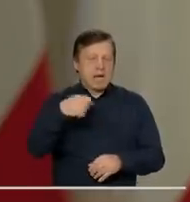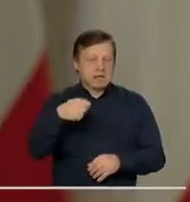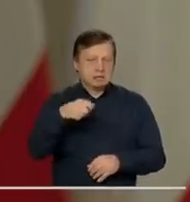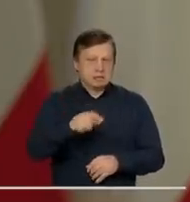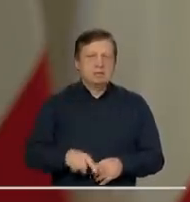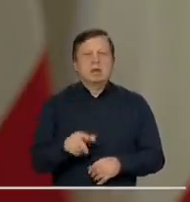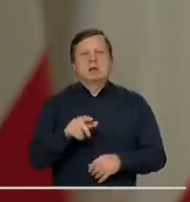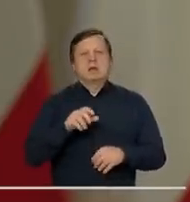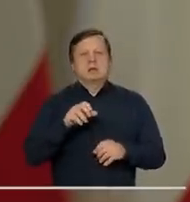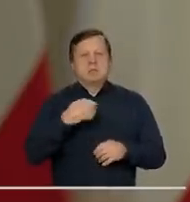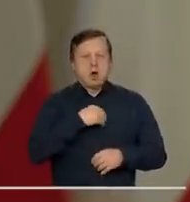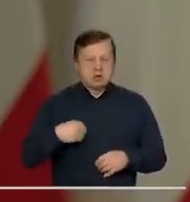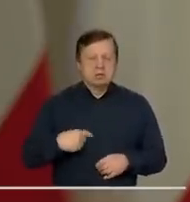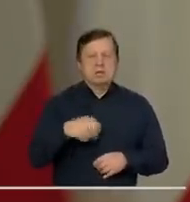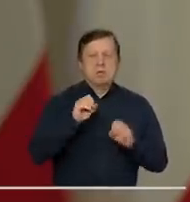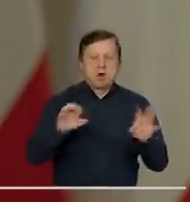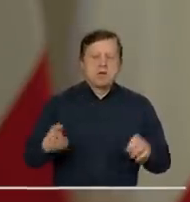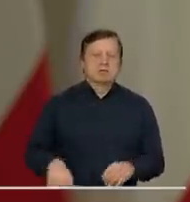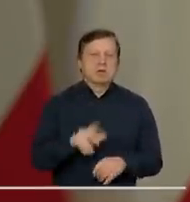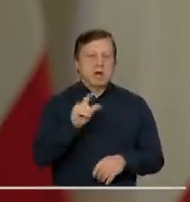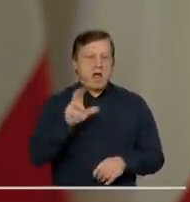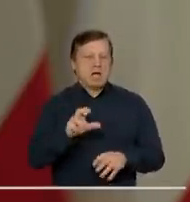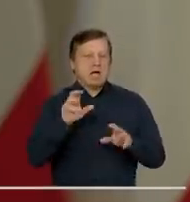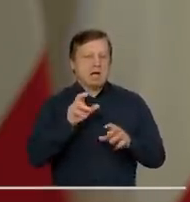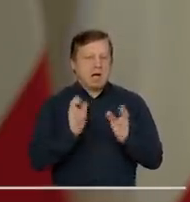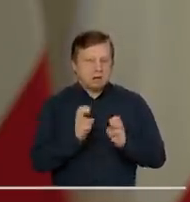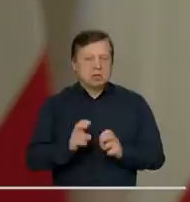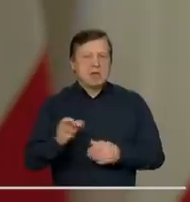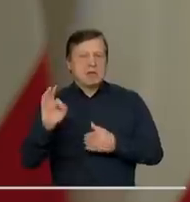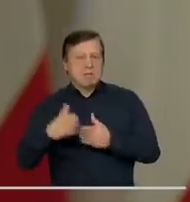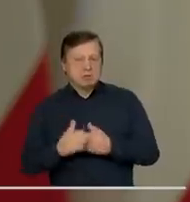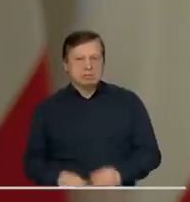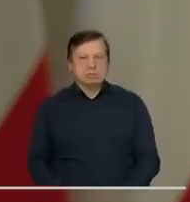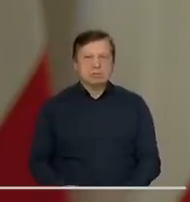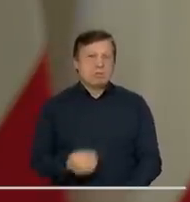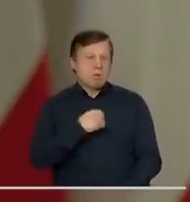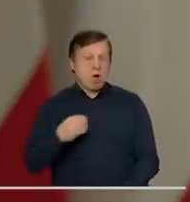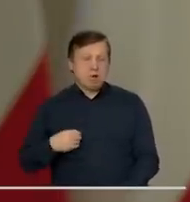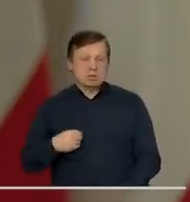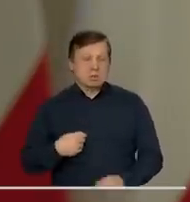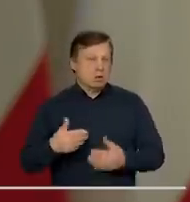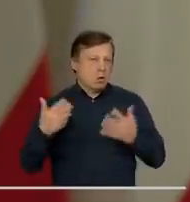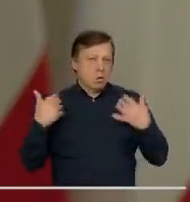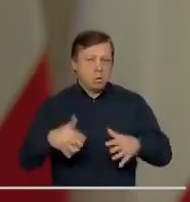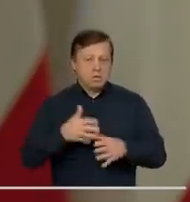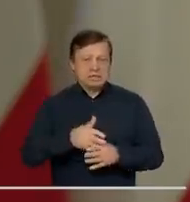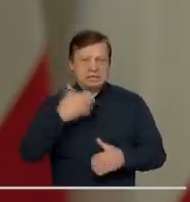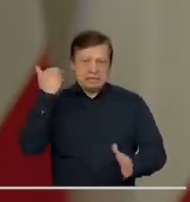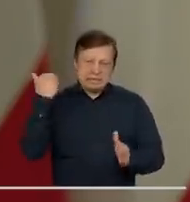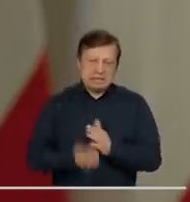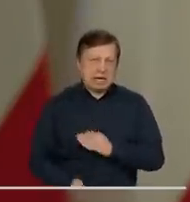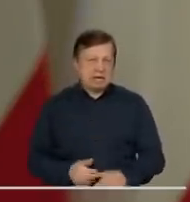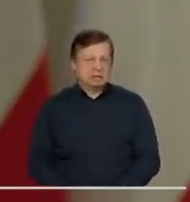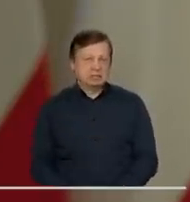Rzeczypospolitej profesorem Lechem Kaczyńskim i jego małżonką. Nasza ojczyzna poniosła olbrzymią stratę. To